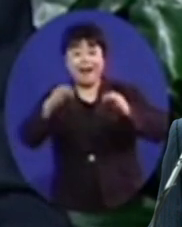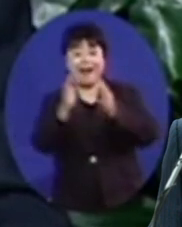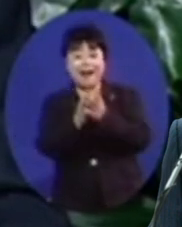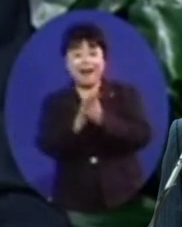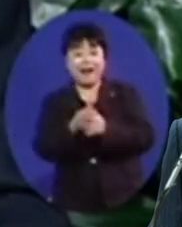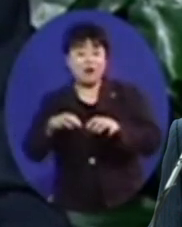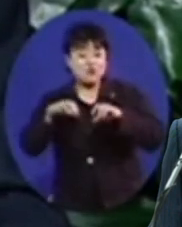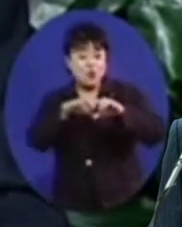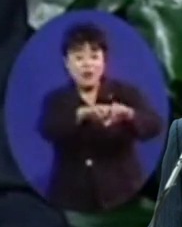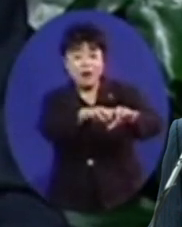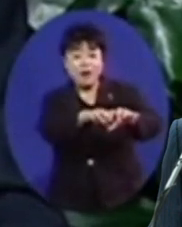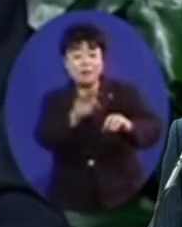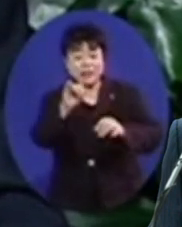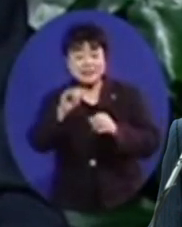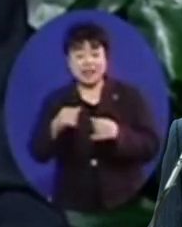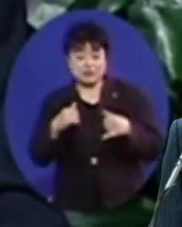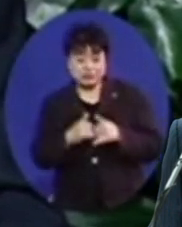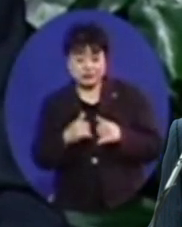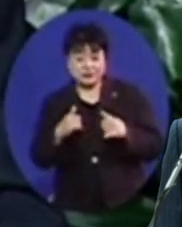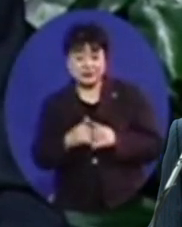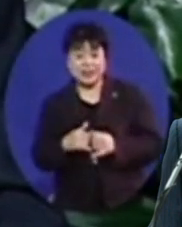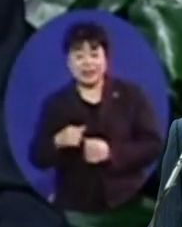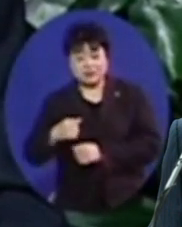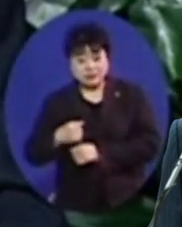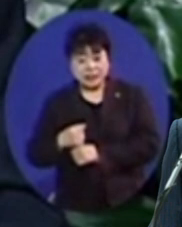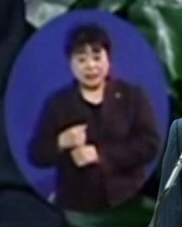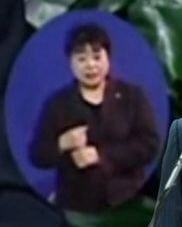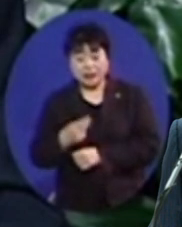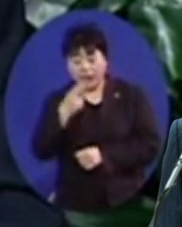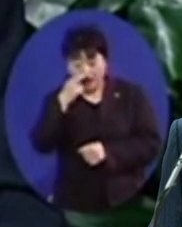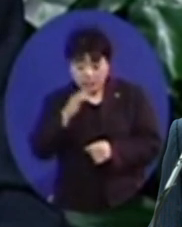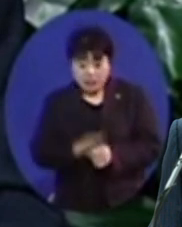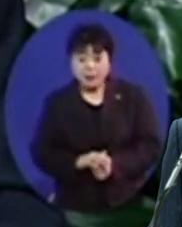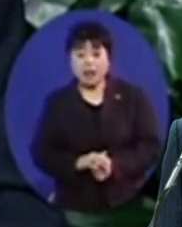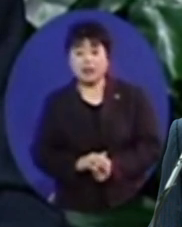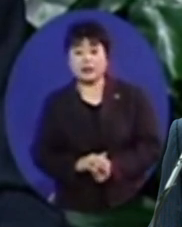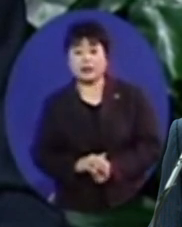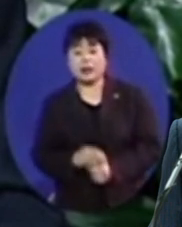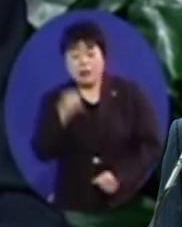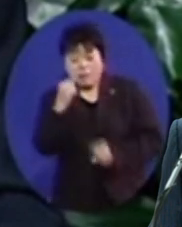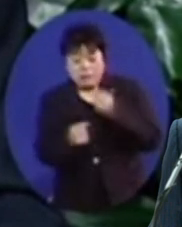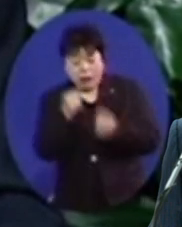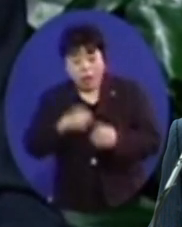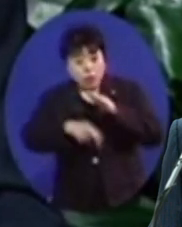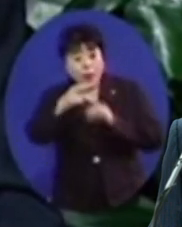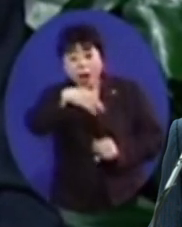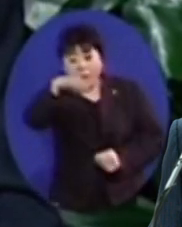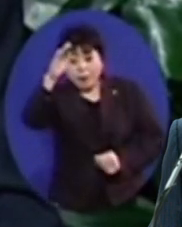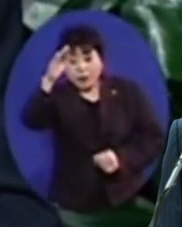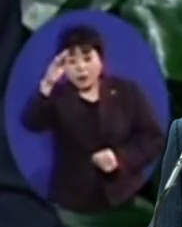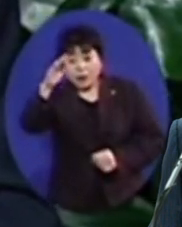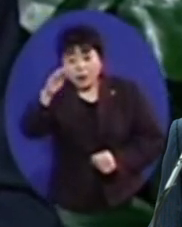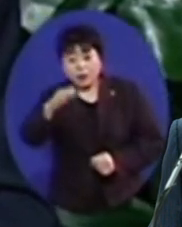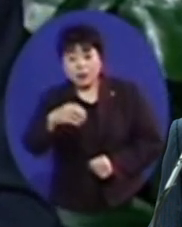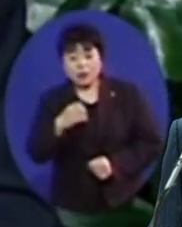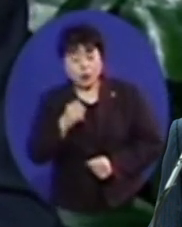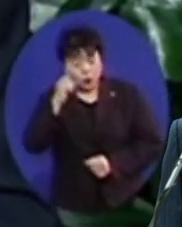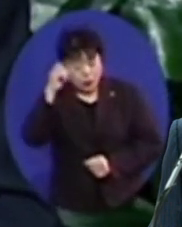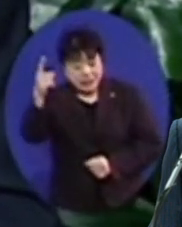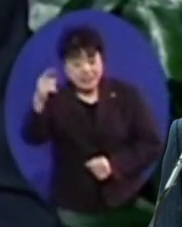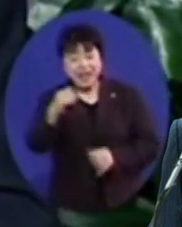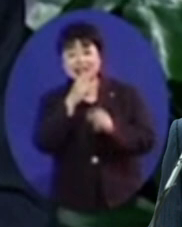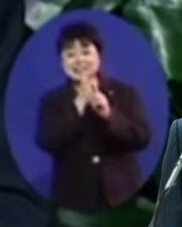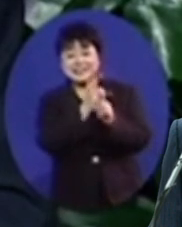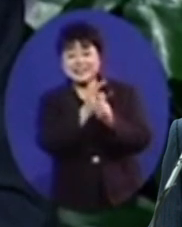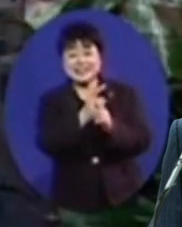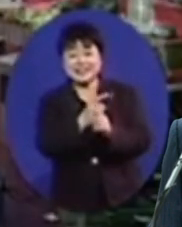공격에 나오고 블레셋 군대들은 기가 막혀서 정말 그러면 날살려라 도망을 치고 위대한